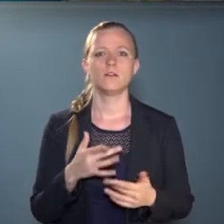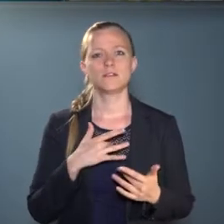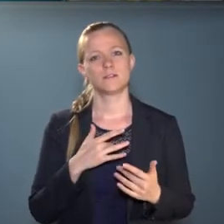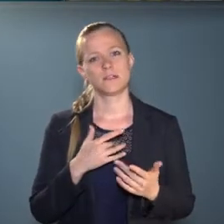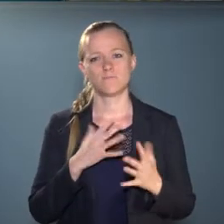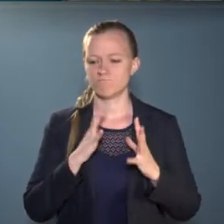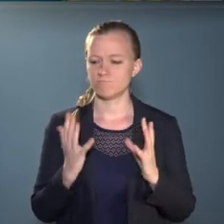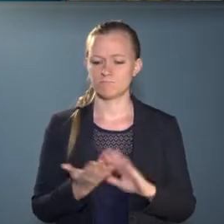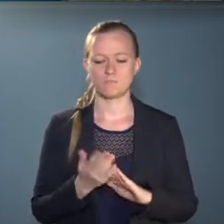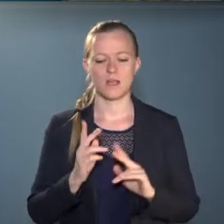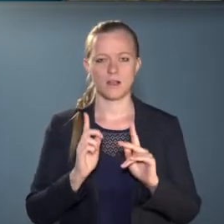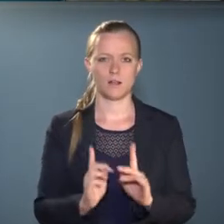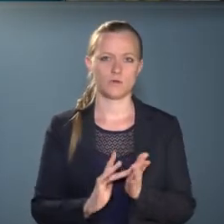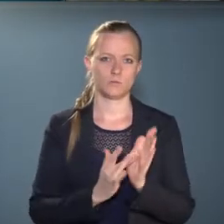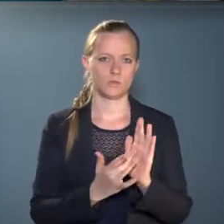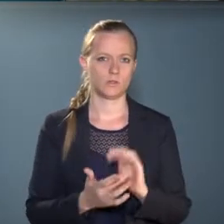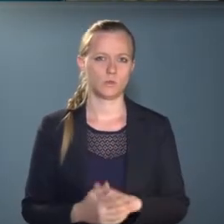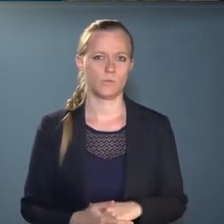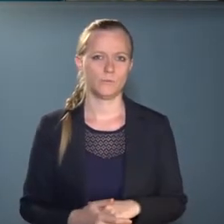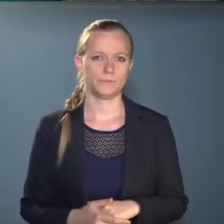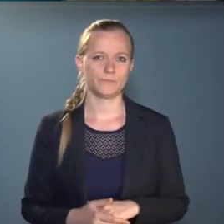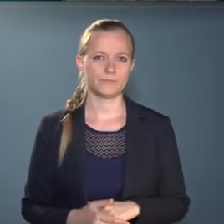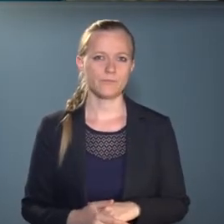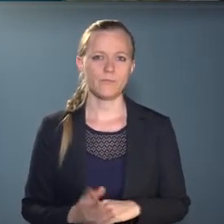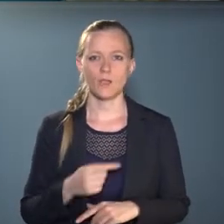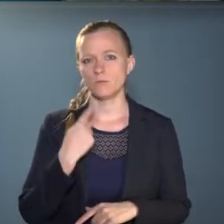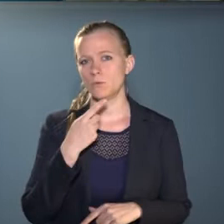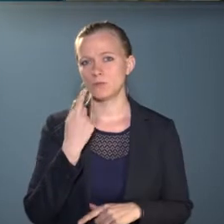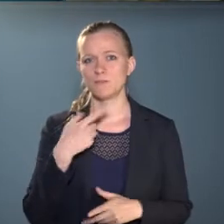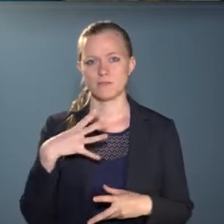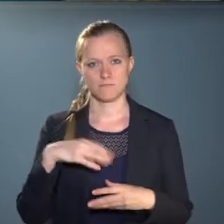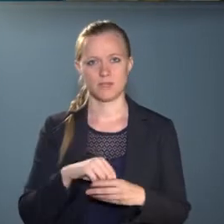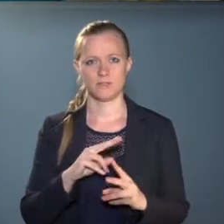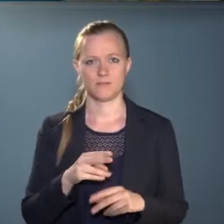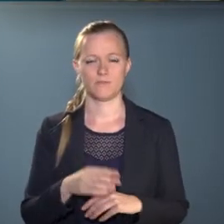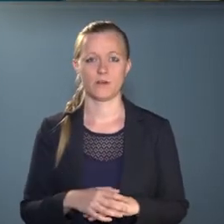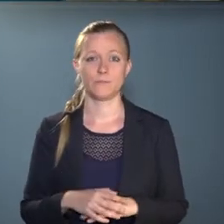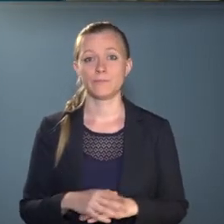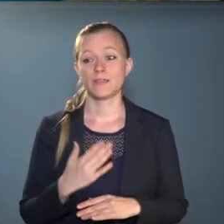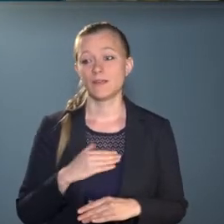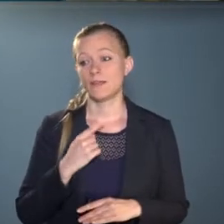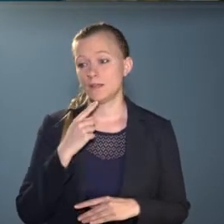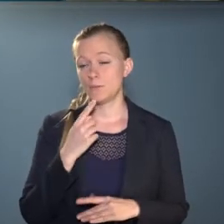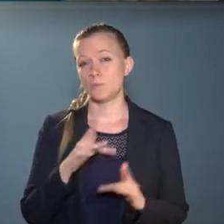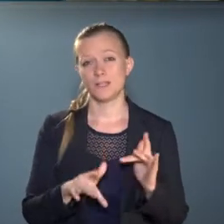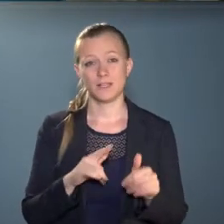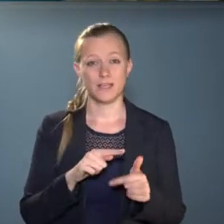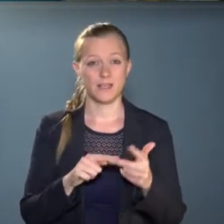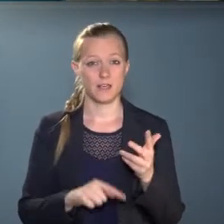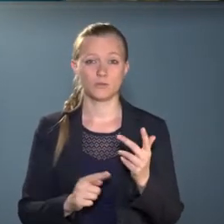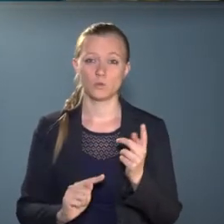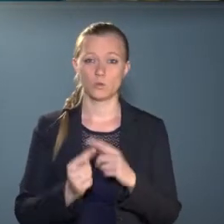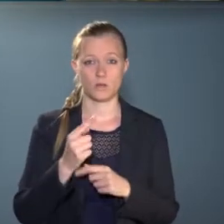egy mutatója. Tehát ez, ahogy mondtam, ez beletartozik. De azért hadd mondjak még néhány